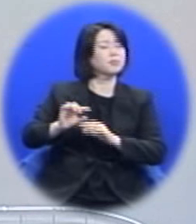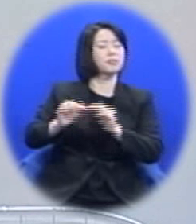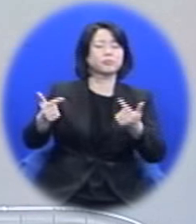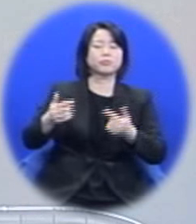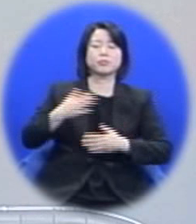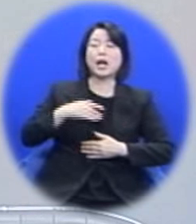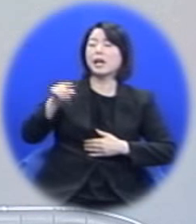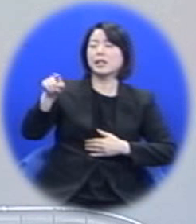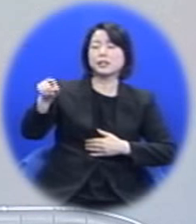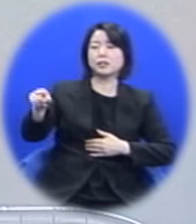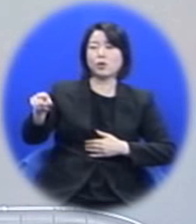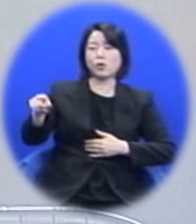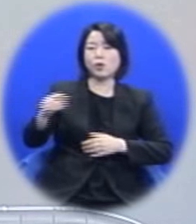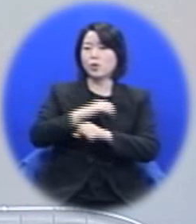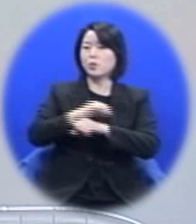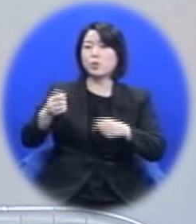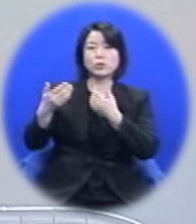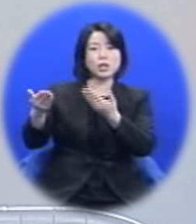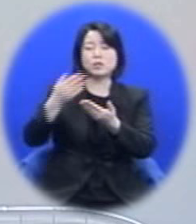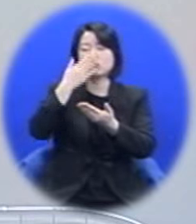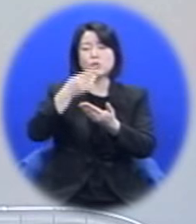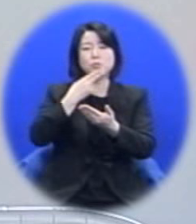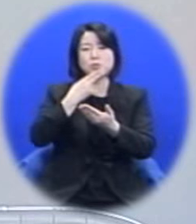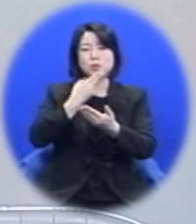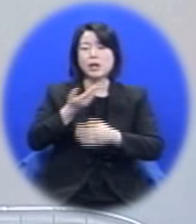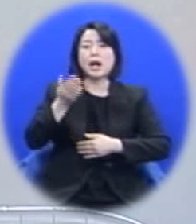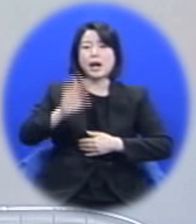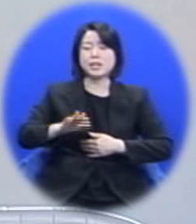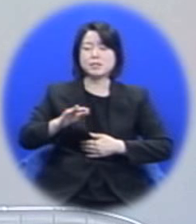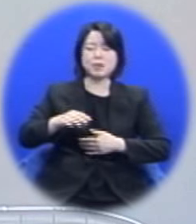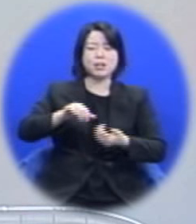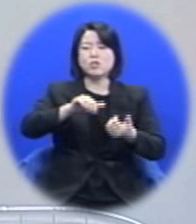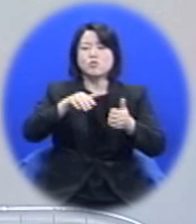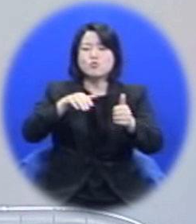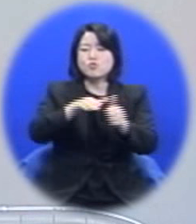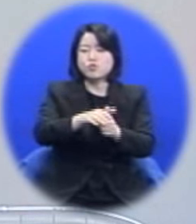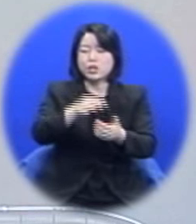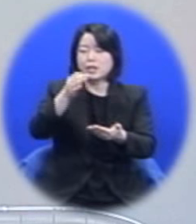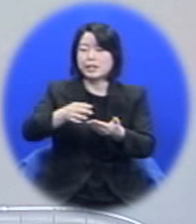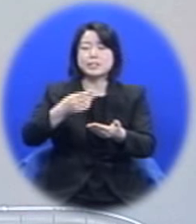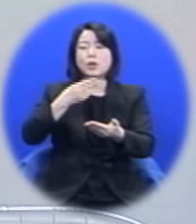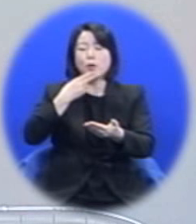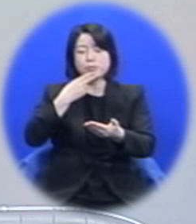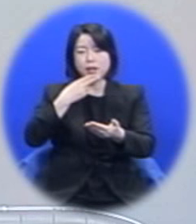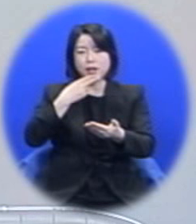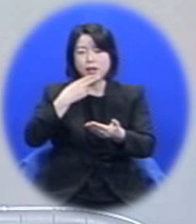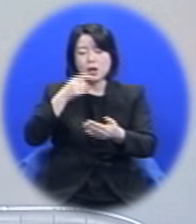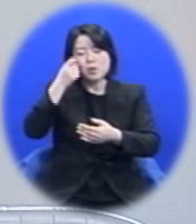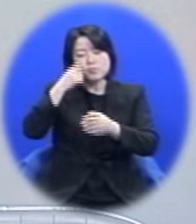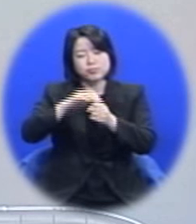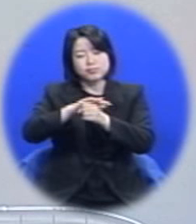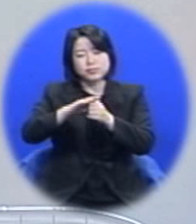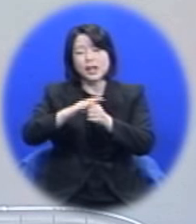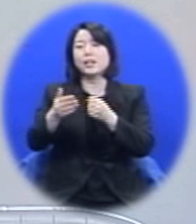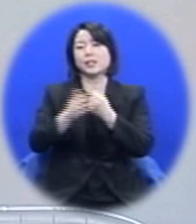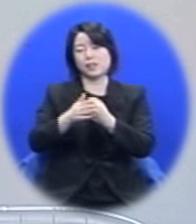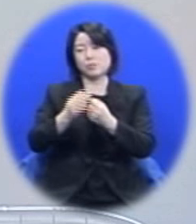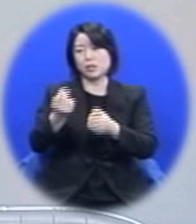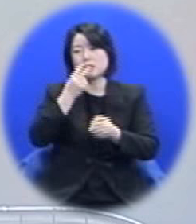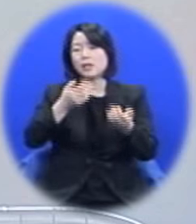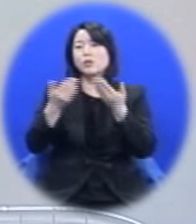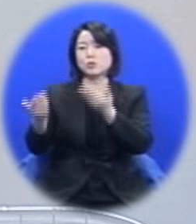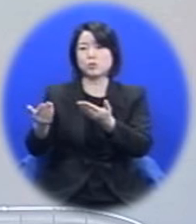없어. 그러나 죽일 가치가 없다고 느껴질 뿐이에요. 불쌍하게 보일 뿐이에요.